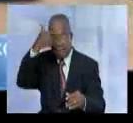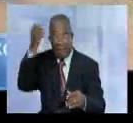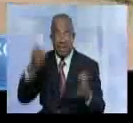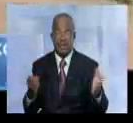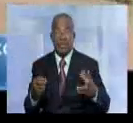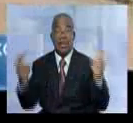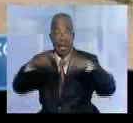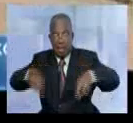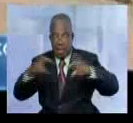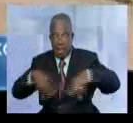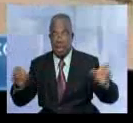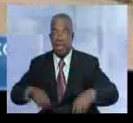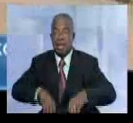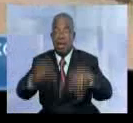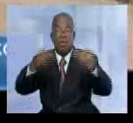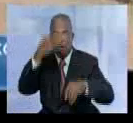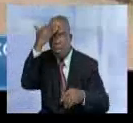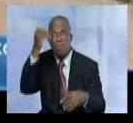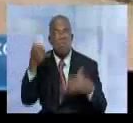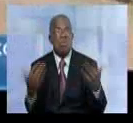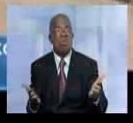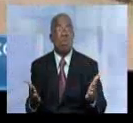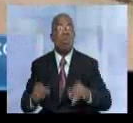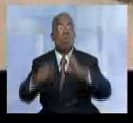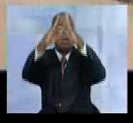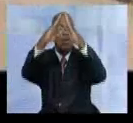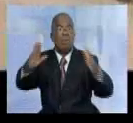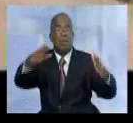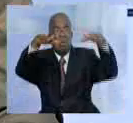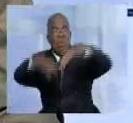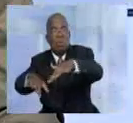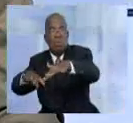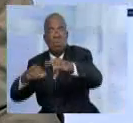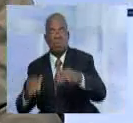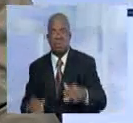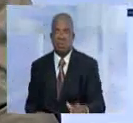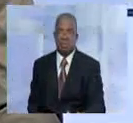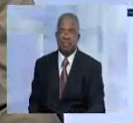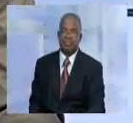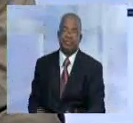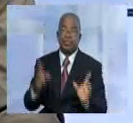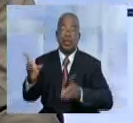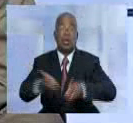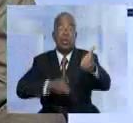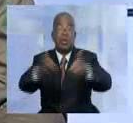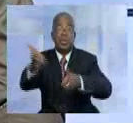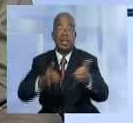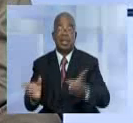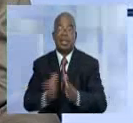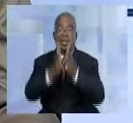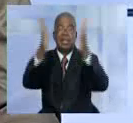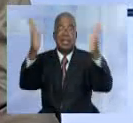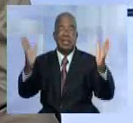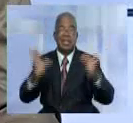cours pour déterminer les causes exactes de l'effondrement. Le directeur général